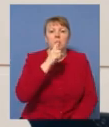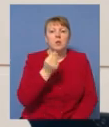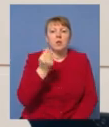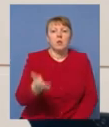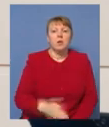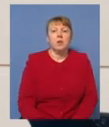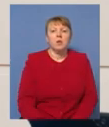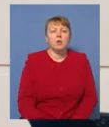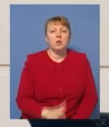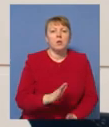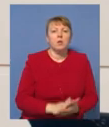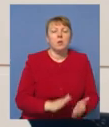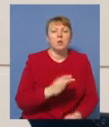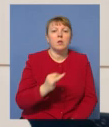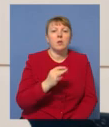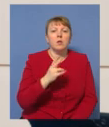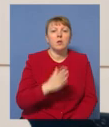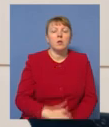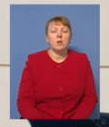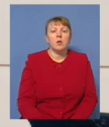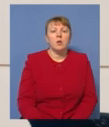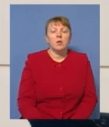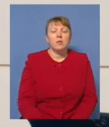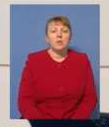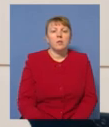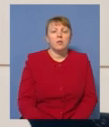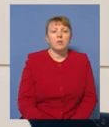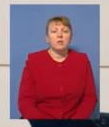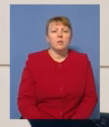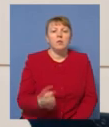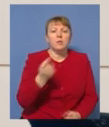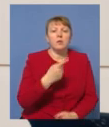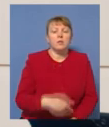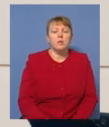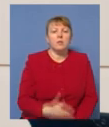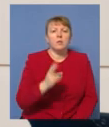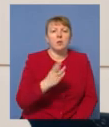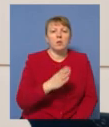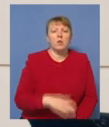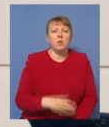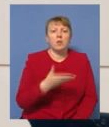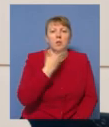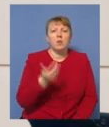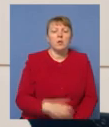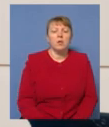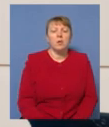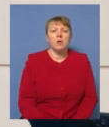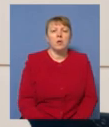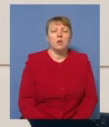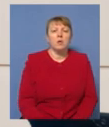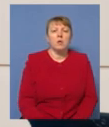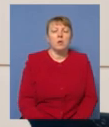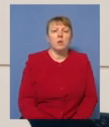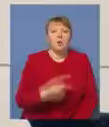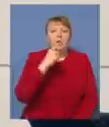для бронирования квартиры. После этого также выясняется, что эта квартира вообще не существует, либо...